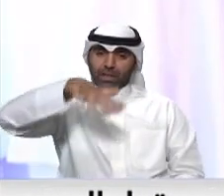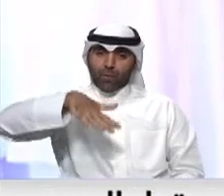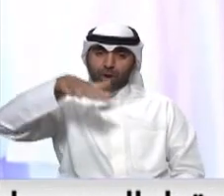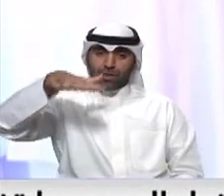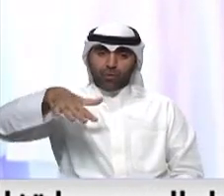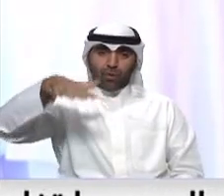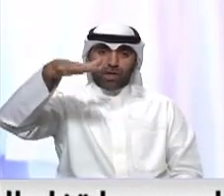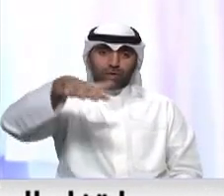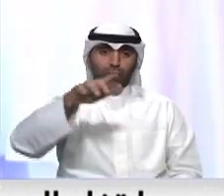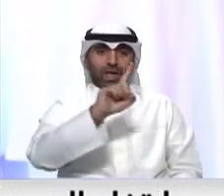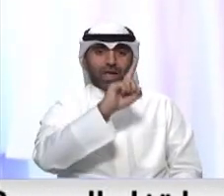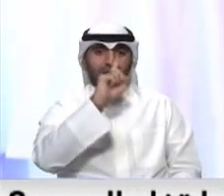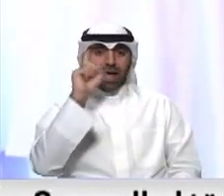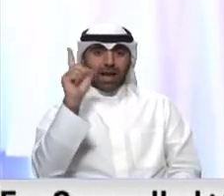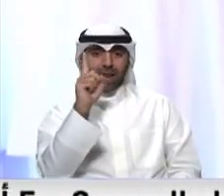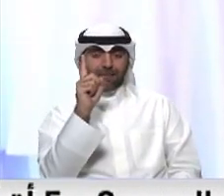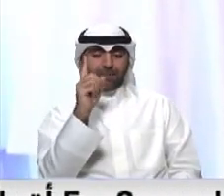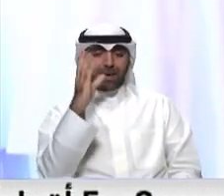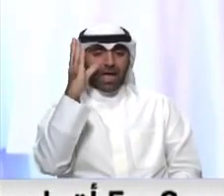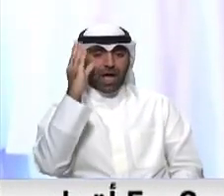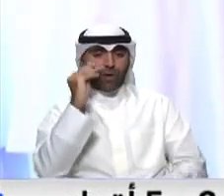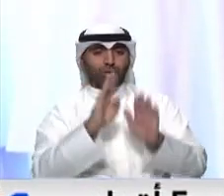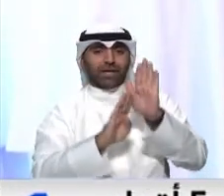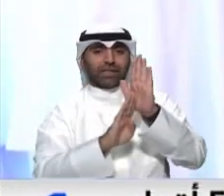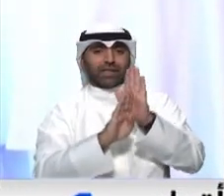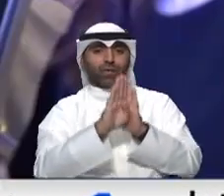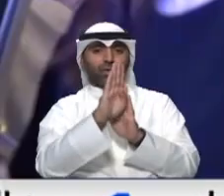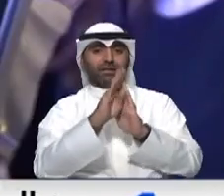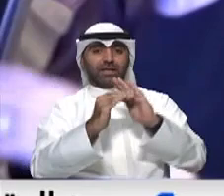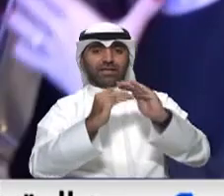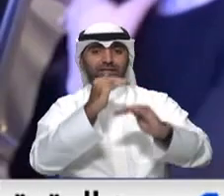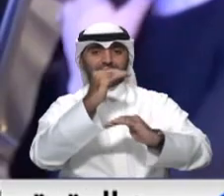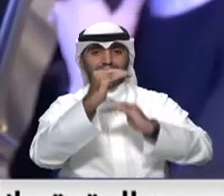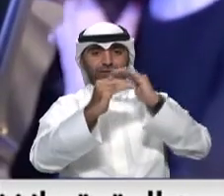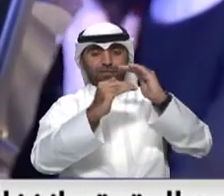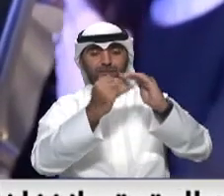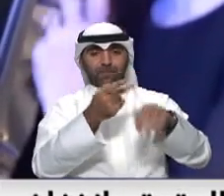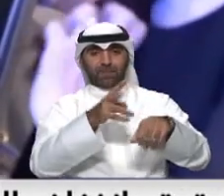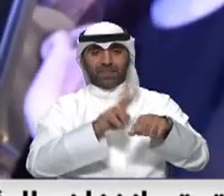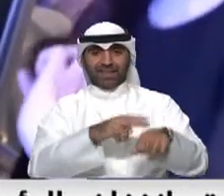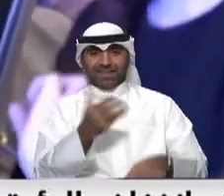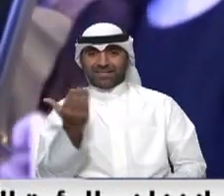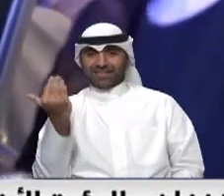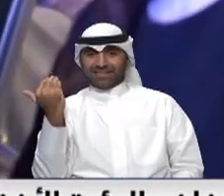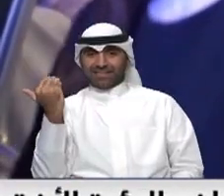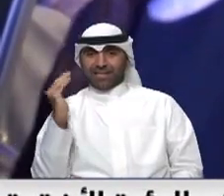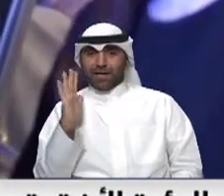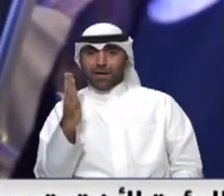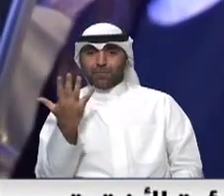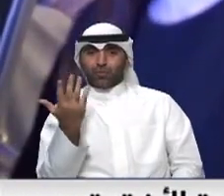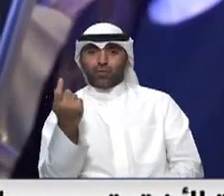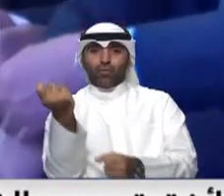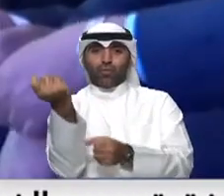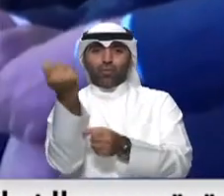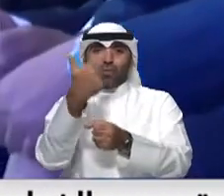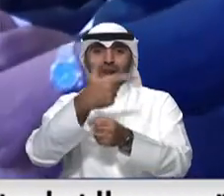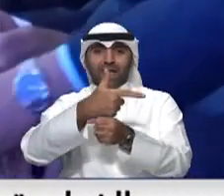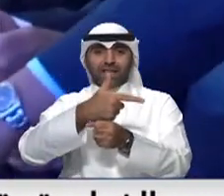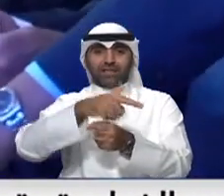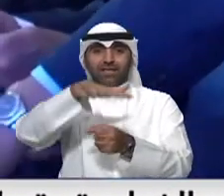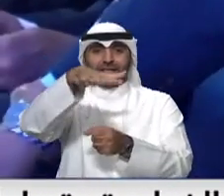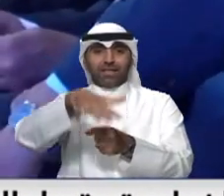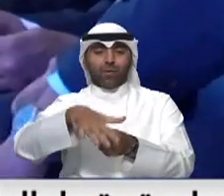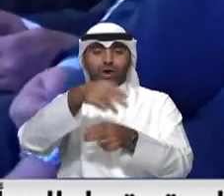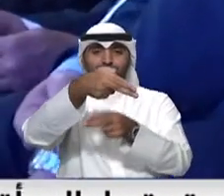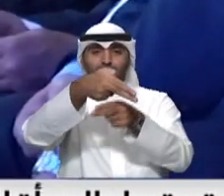الصباح لبريطانيا في تقويه العلاقات الاقتصاديه بين بريطانيا والعالم العربي خلال كلمته بالقمه